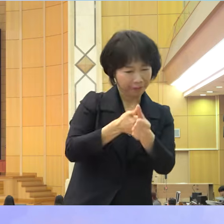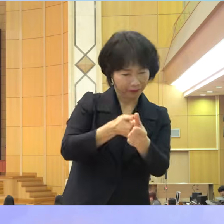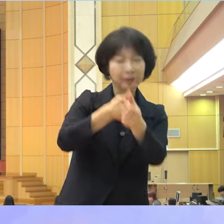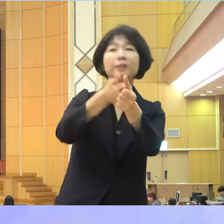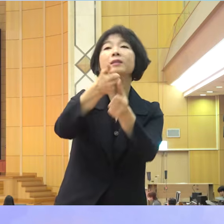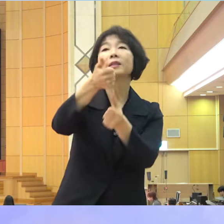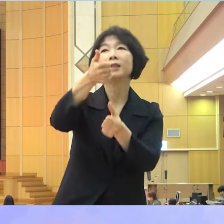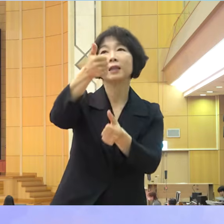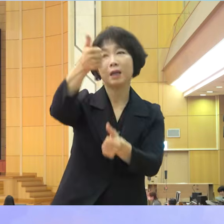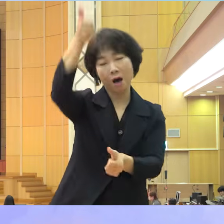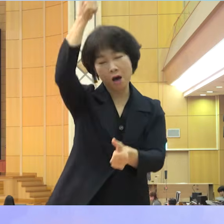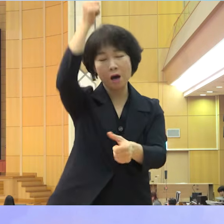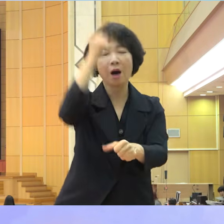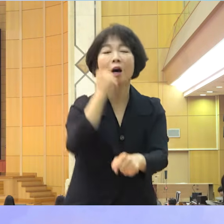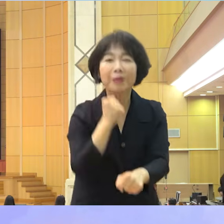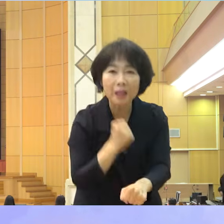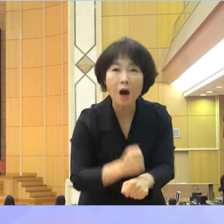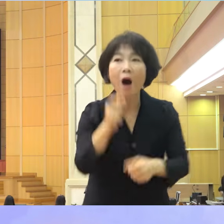나는